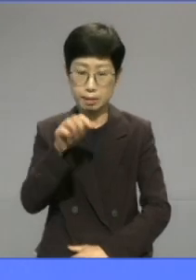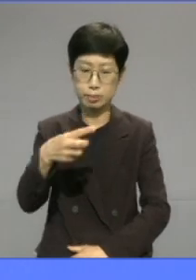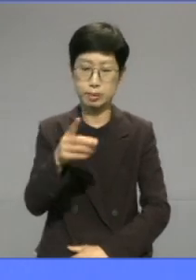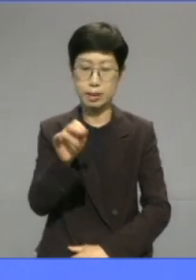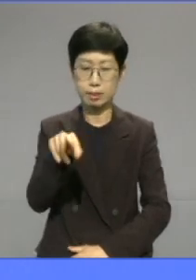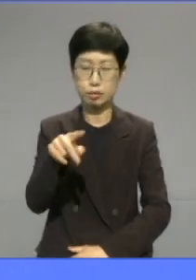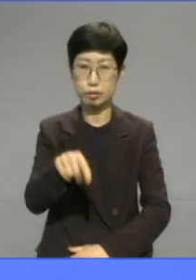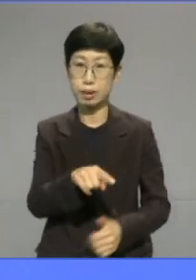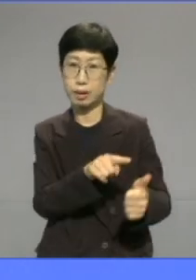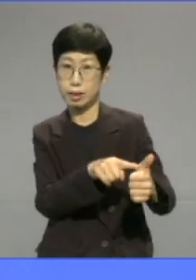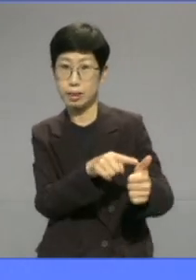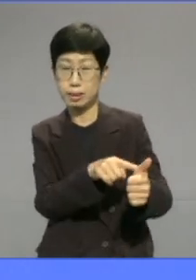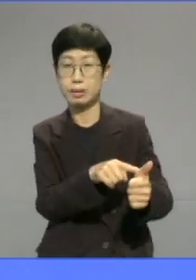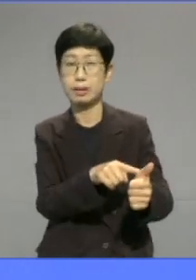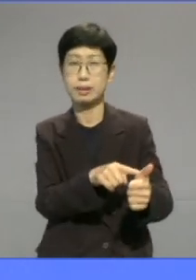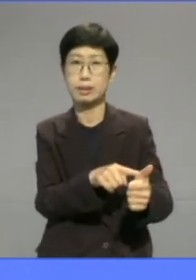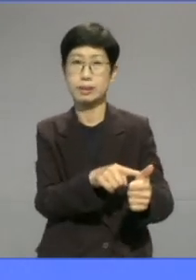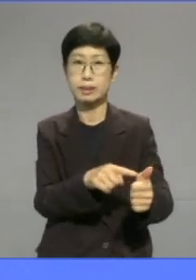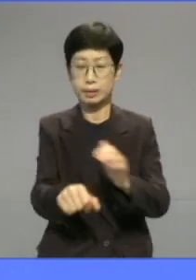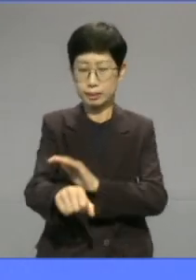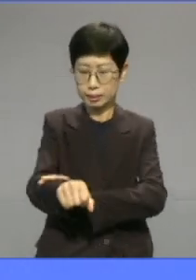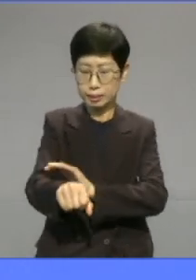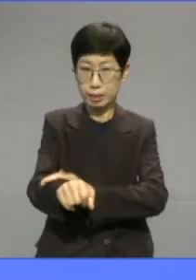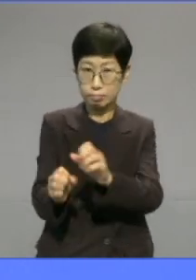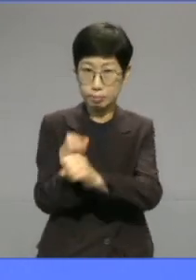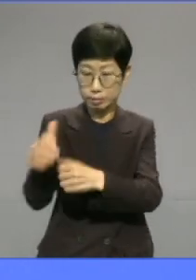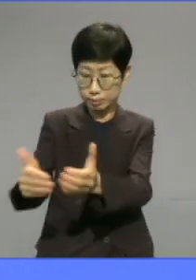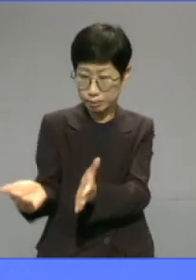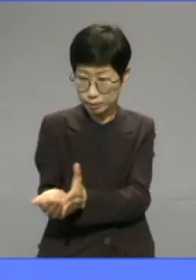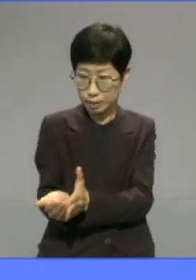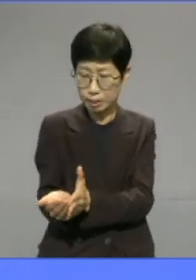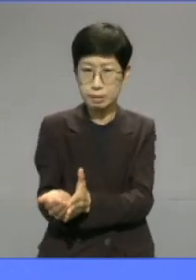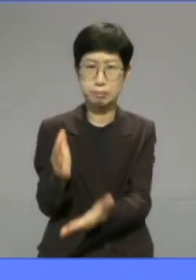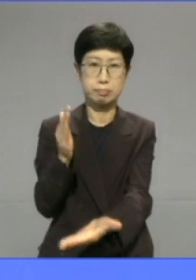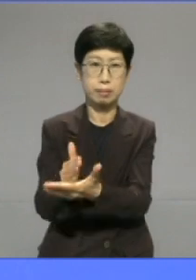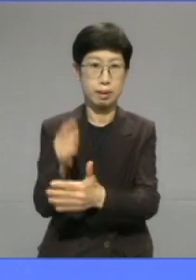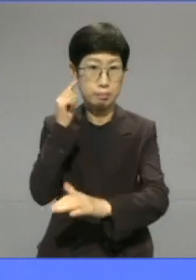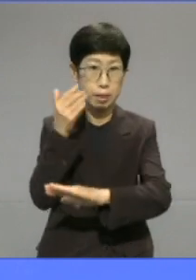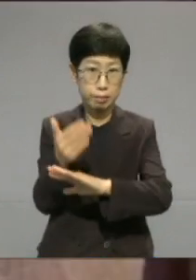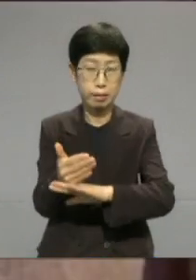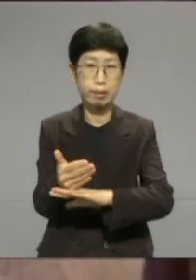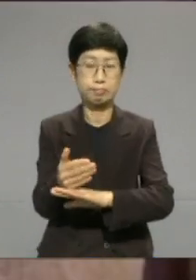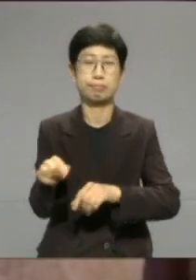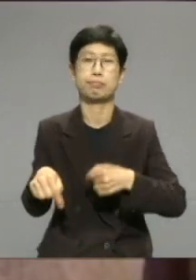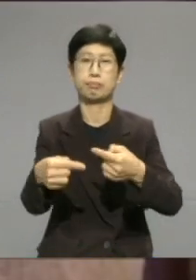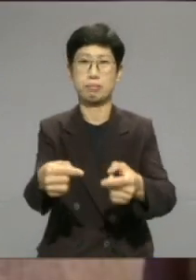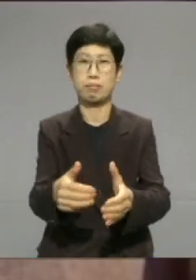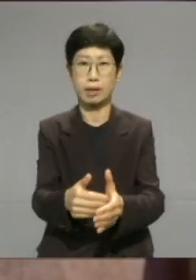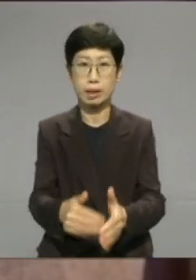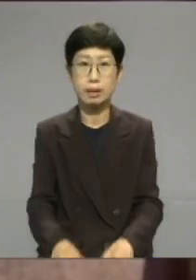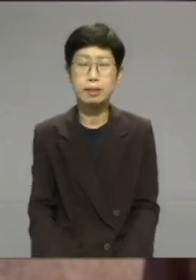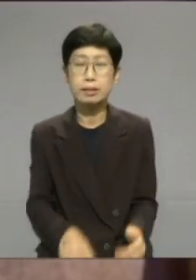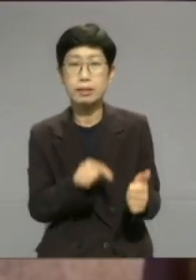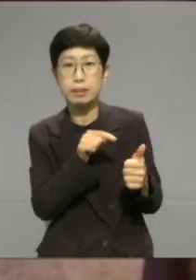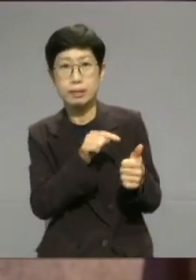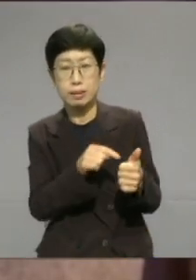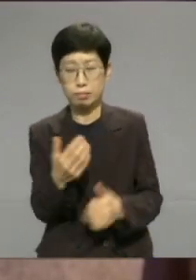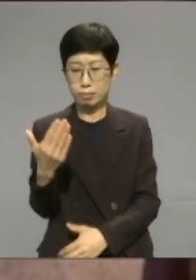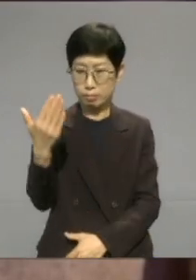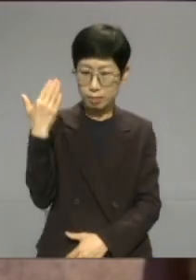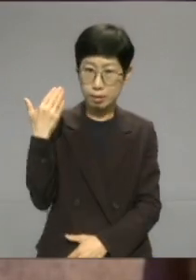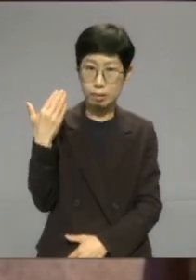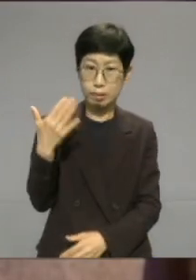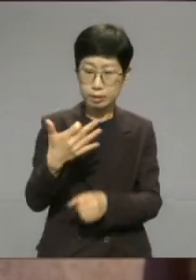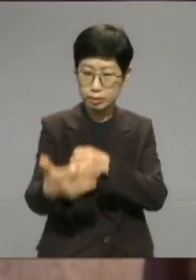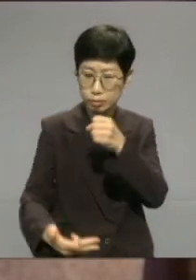올랑드 전 대통령도 극우 집권 저지 대열에 합류했습니다. 올랑드 전 대통령은 과거